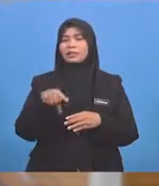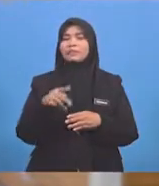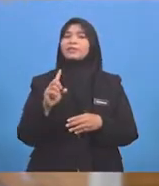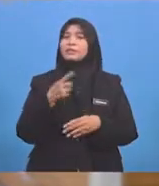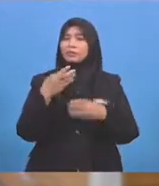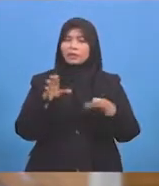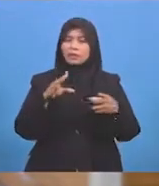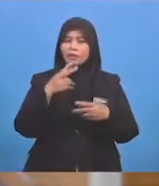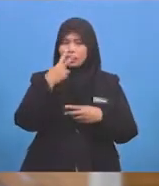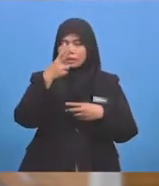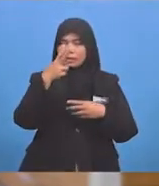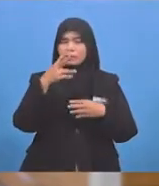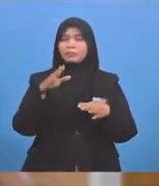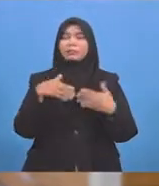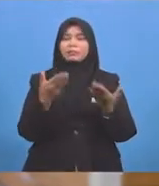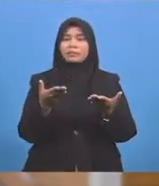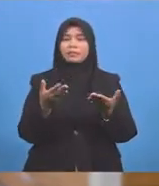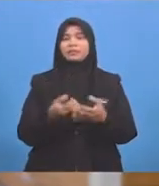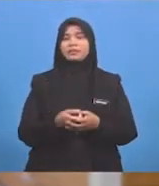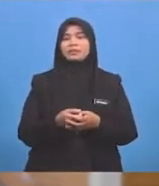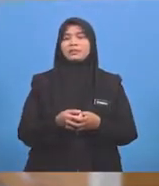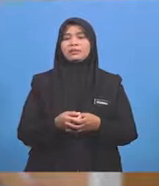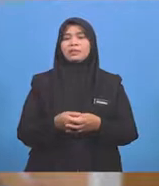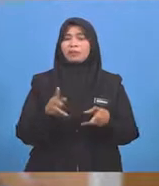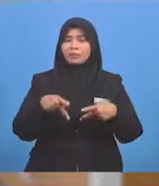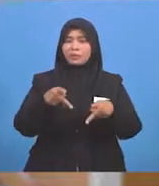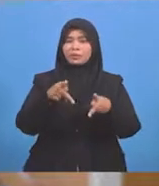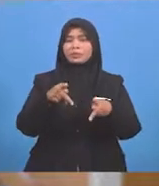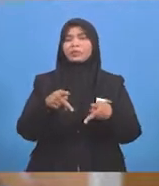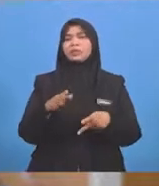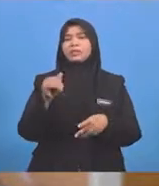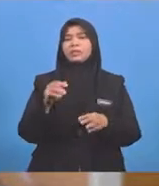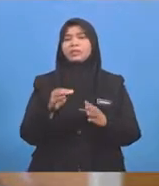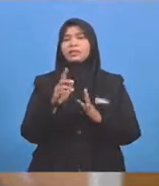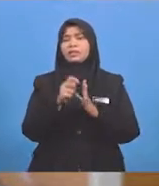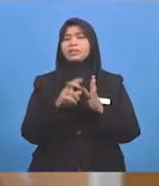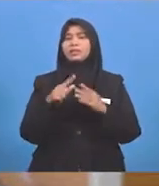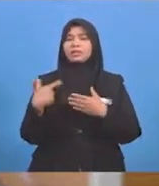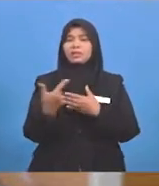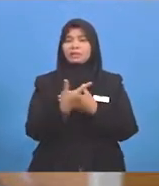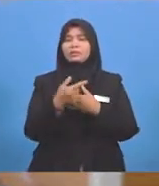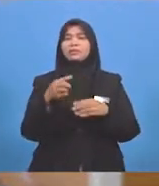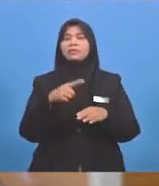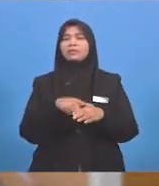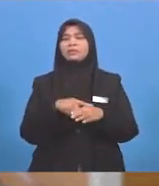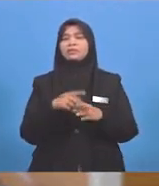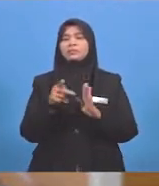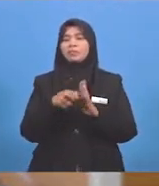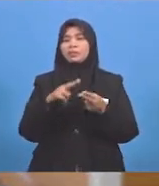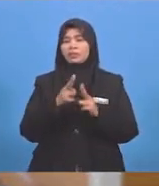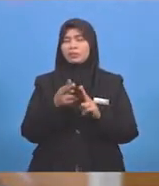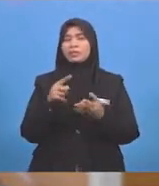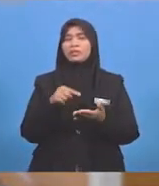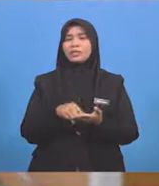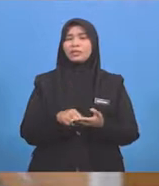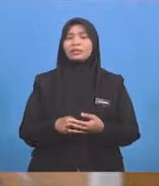Kita dah lihat definisi muatan haba pendam tentu dan proses-proses yang terlibat semasa perubahan fasa.